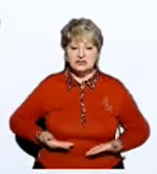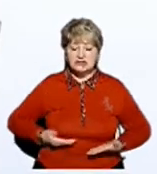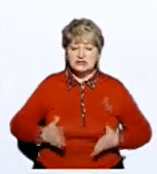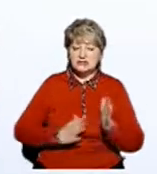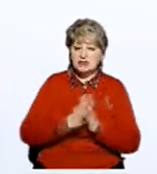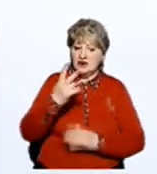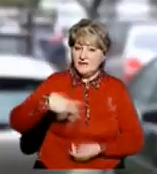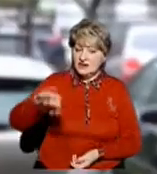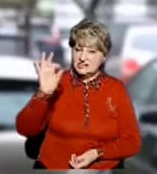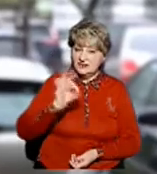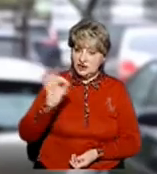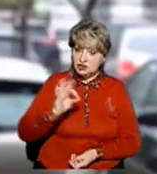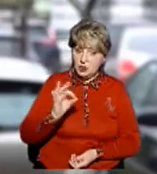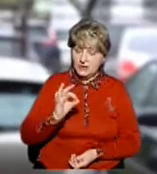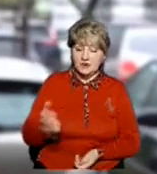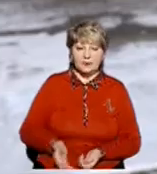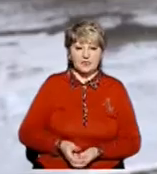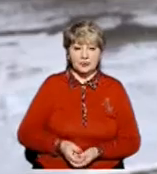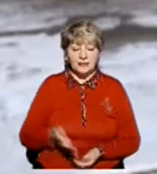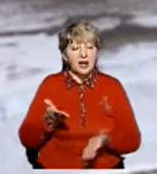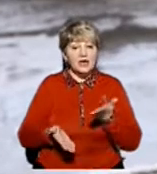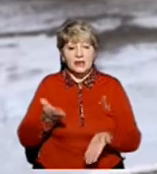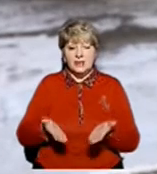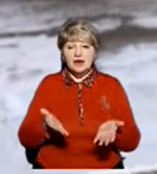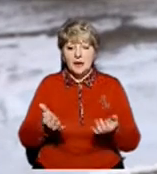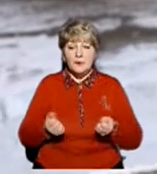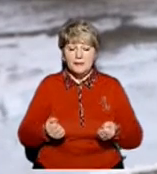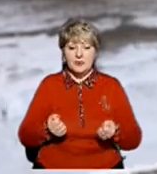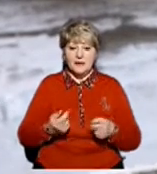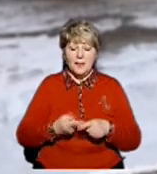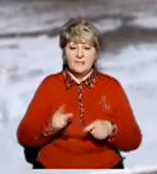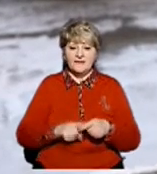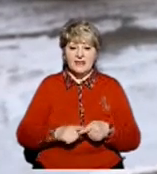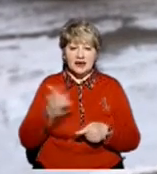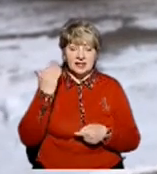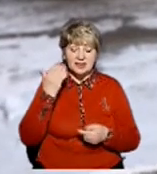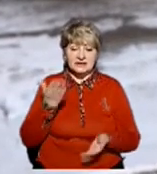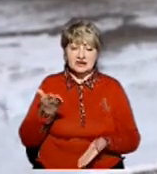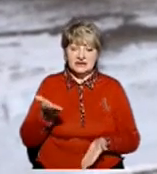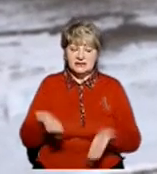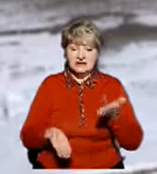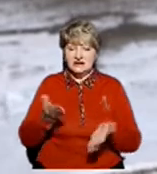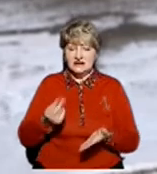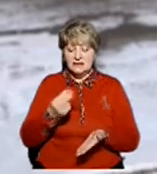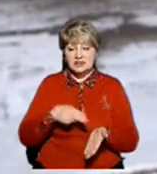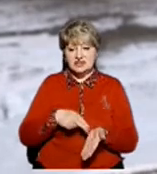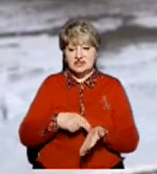на 20%, говорить Надія Калашник. Якщо брати у відсотковому співвідношенні, ціни зросли десь